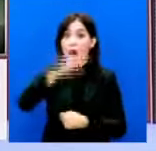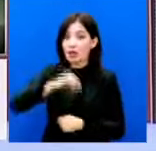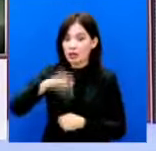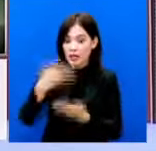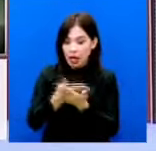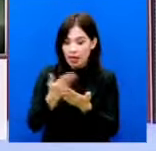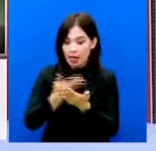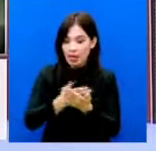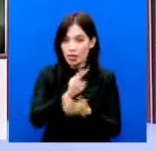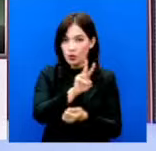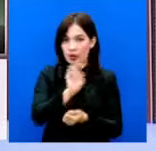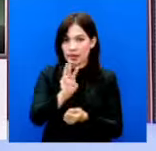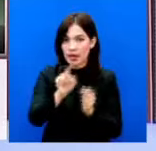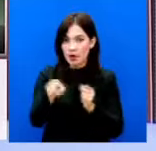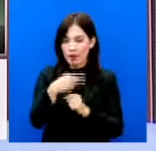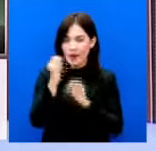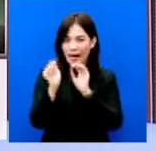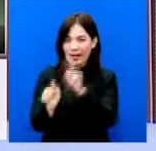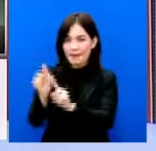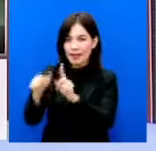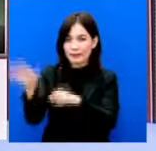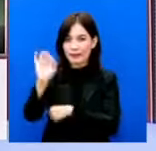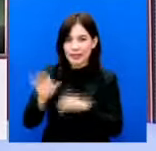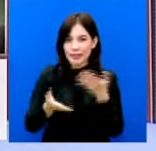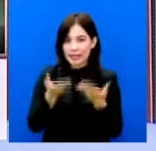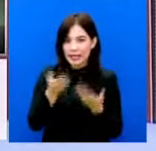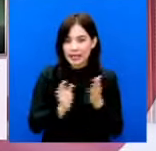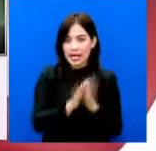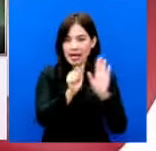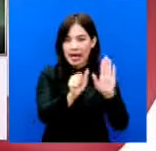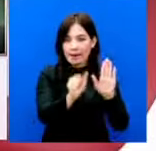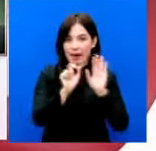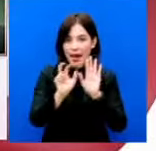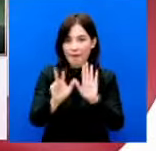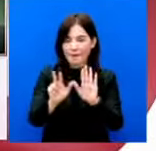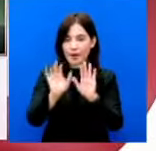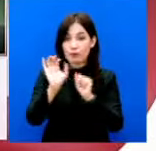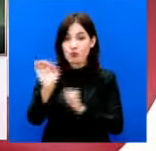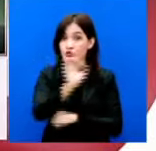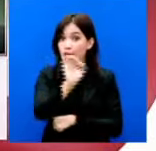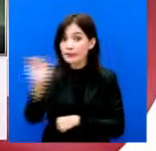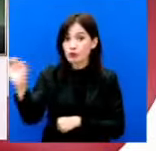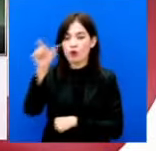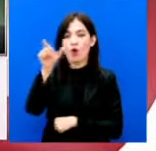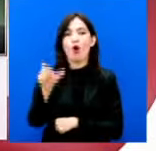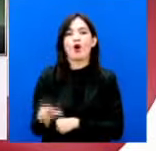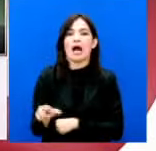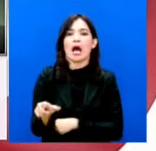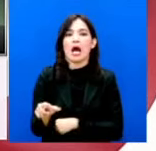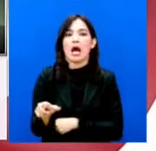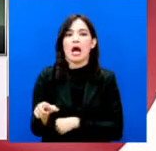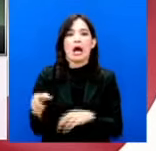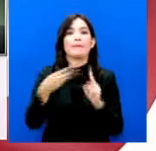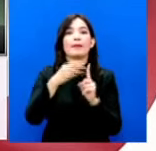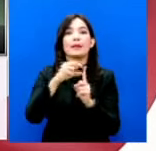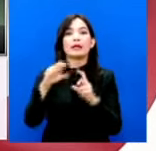data kita masih ada 23,64% atau sekitar 680 ribu orang yang tidak ada sama